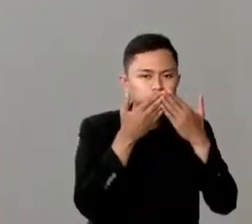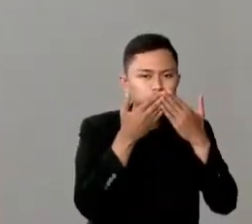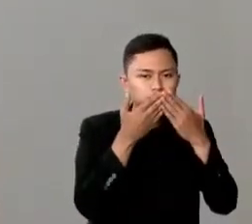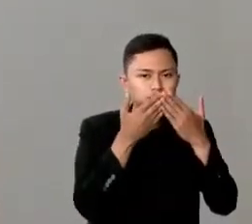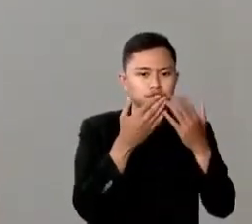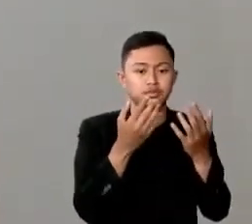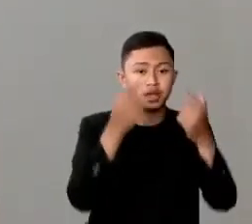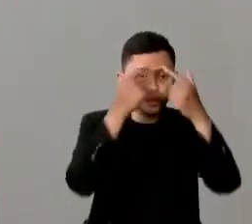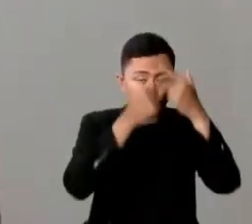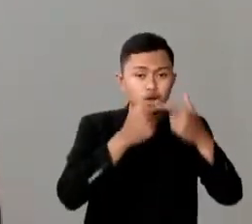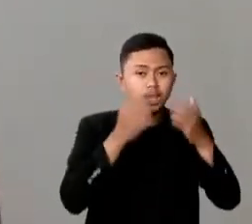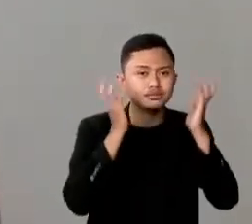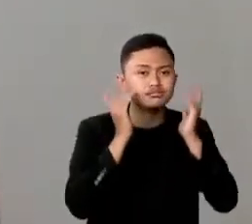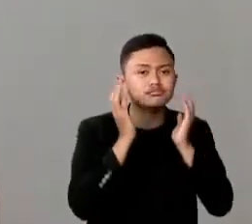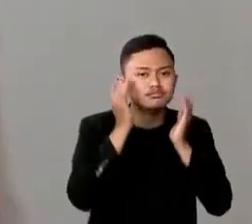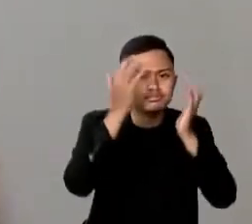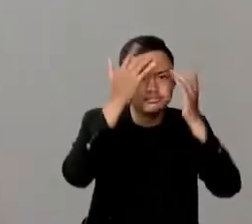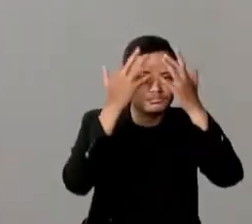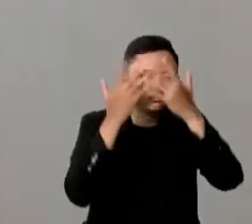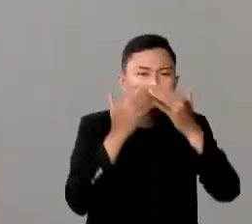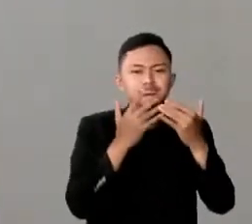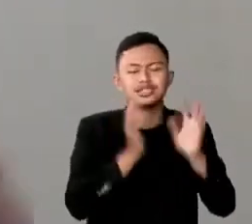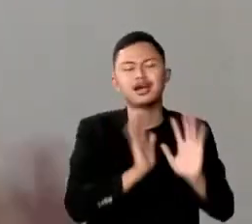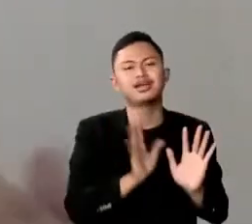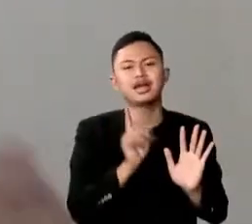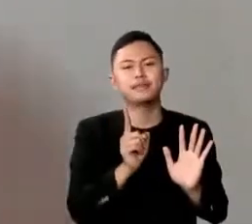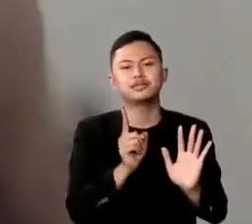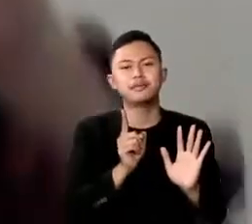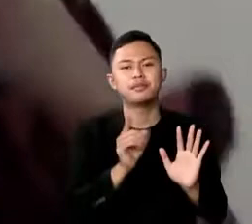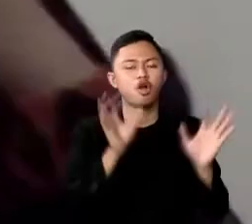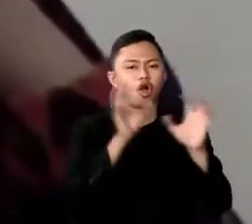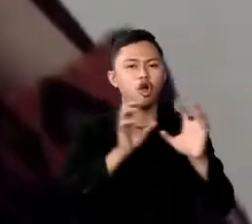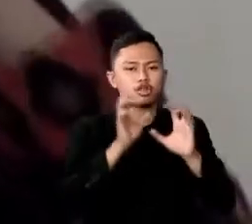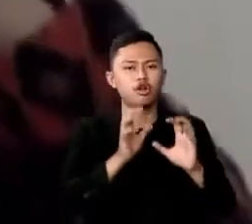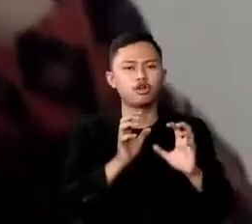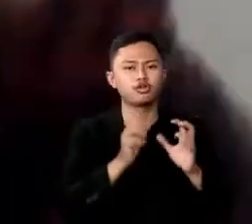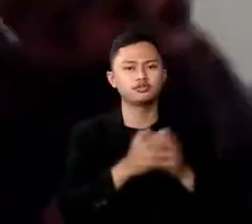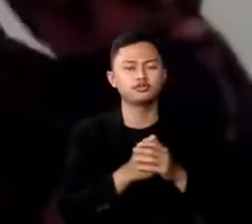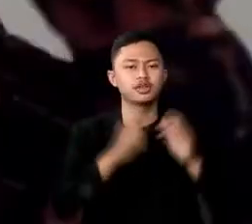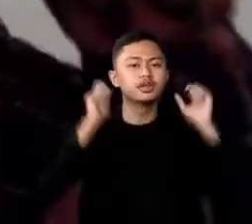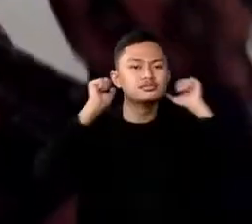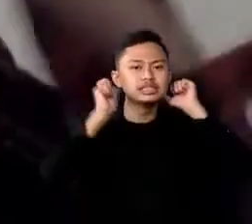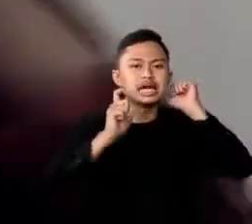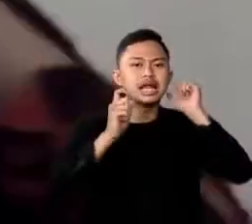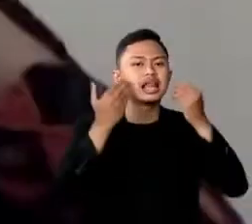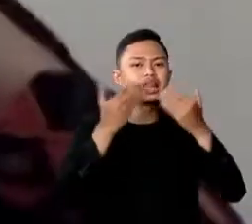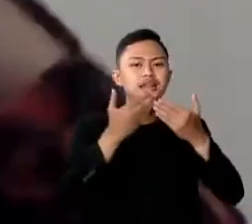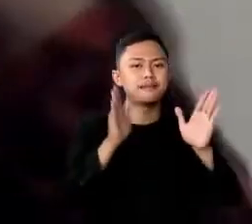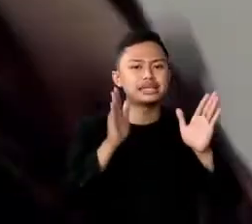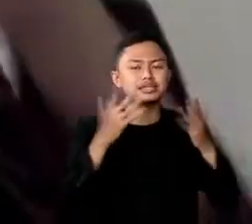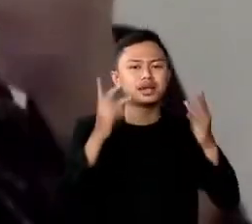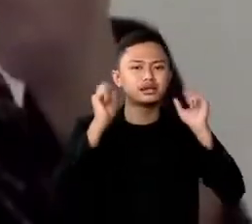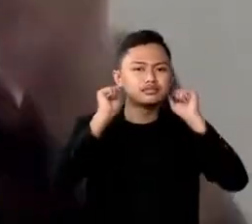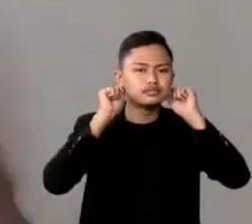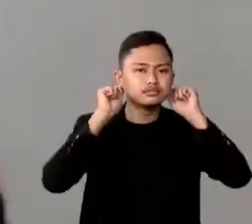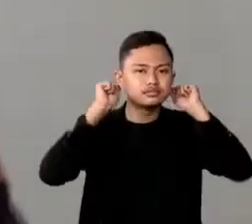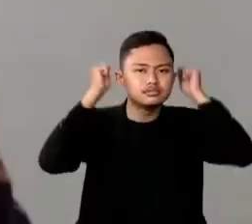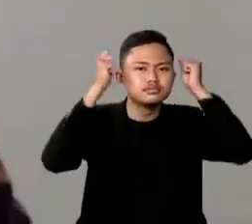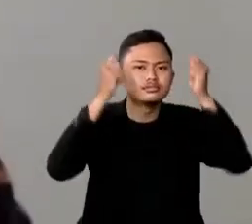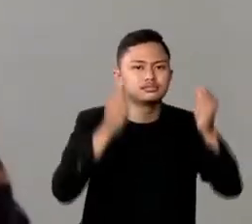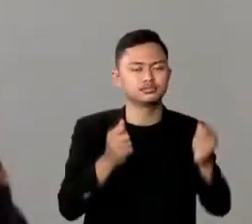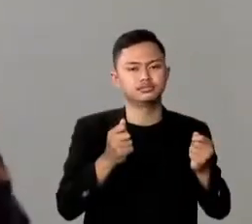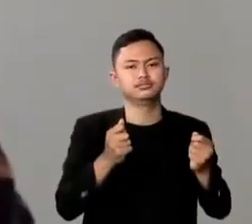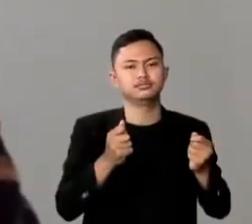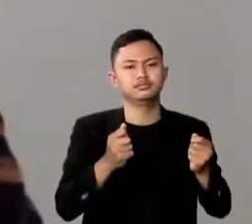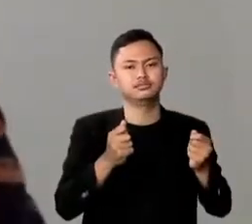jangan sebagian depan karena Sisi di Tamini adalah Sisi yang kotor melepasnya pun harus dari klubnya ini